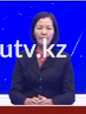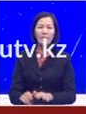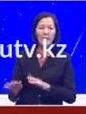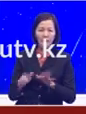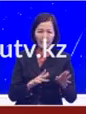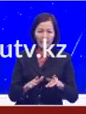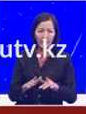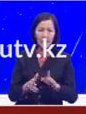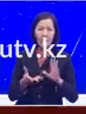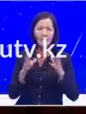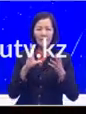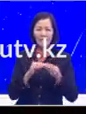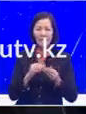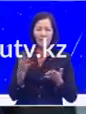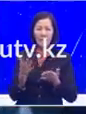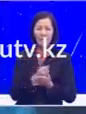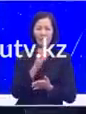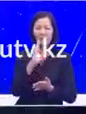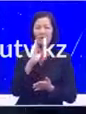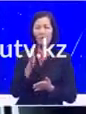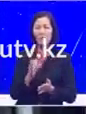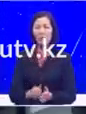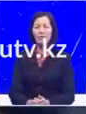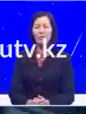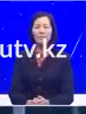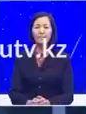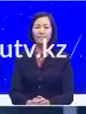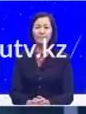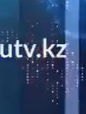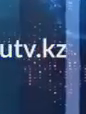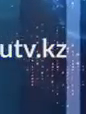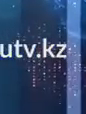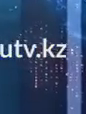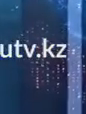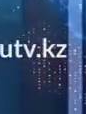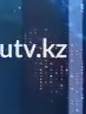берекет. Әзиза Ғазезқызы, Аманжол Мұқтыбай, Нұрсұлтан.